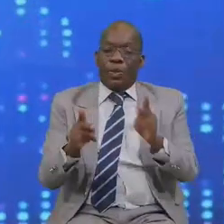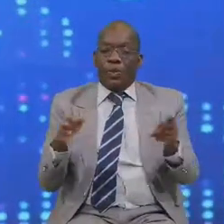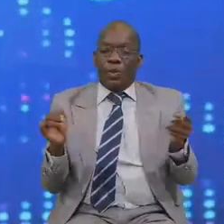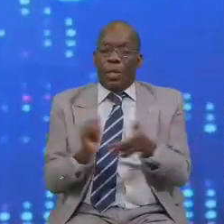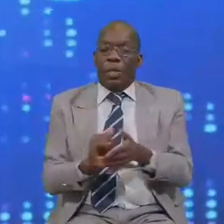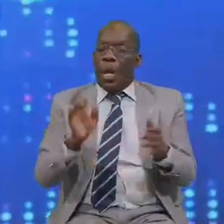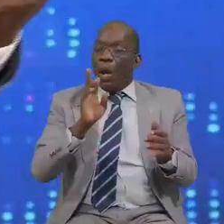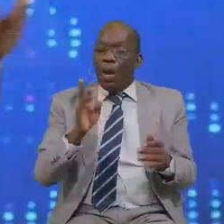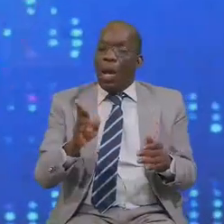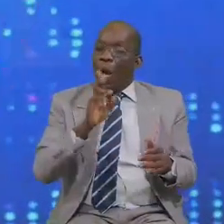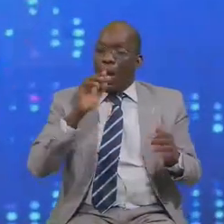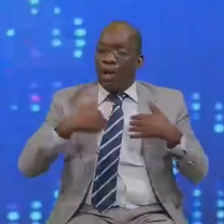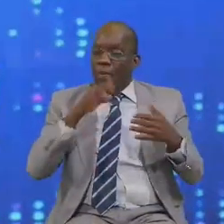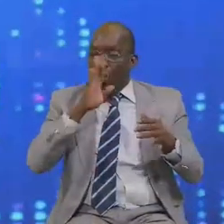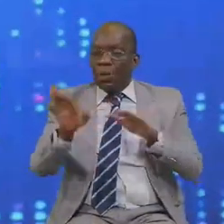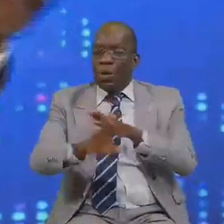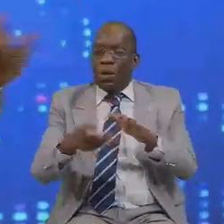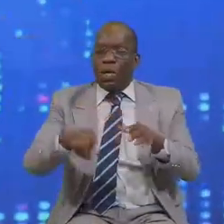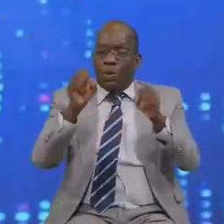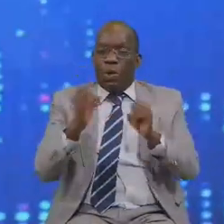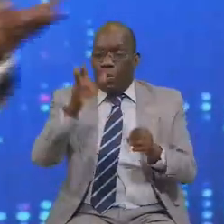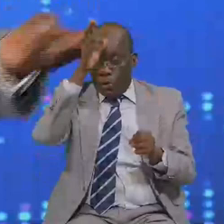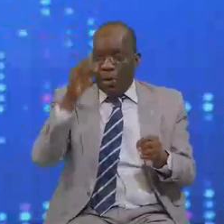À la puissance de Dieu qui les opprime.